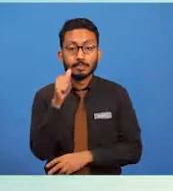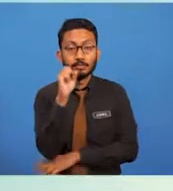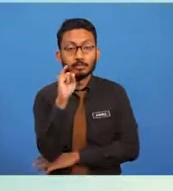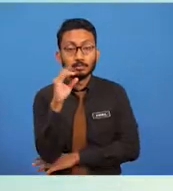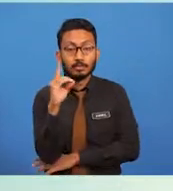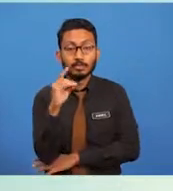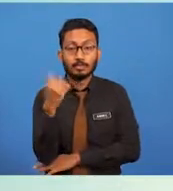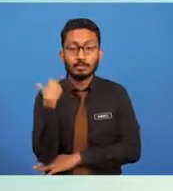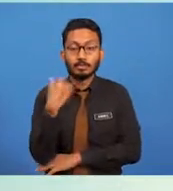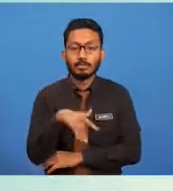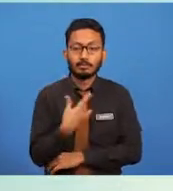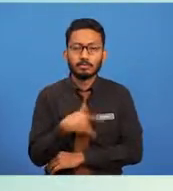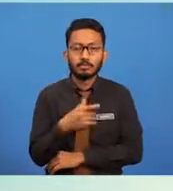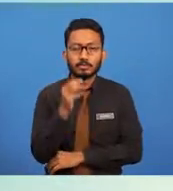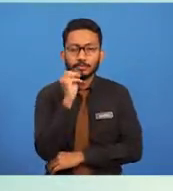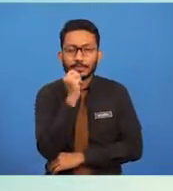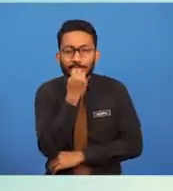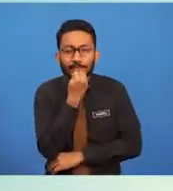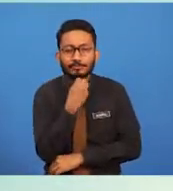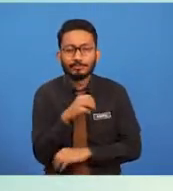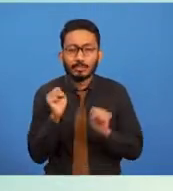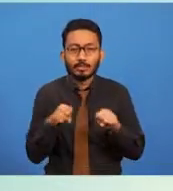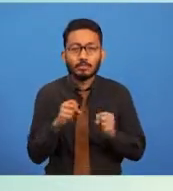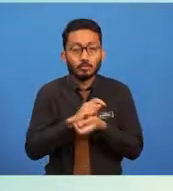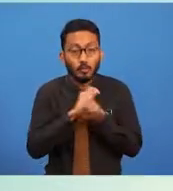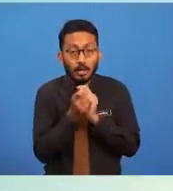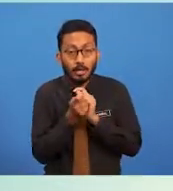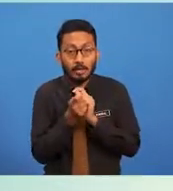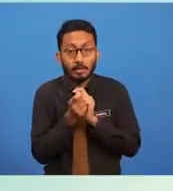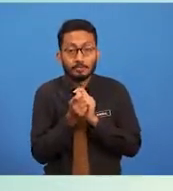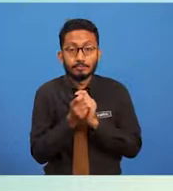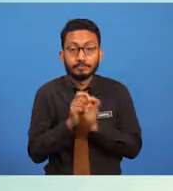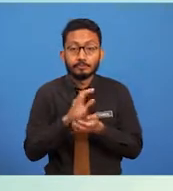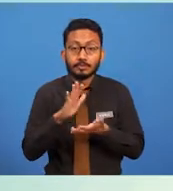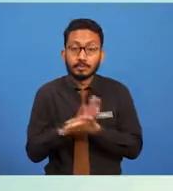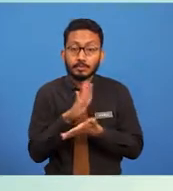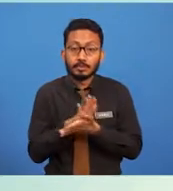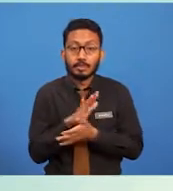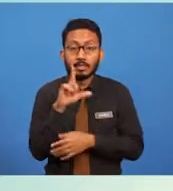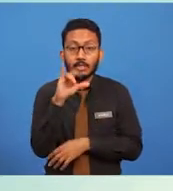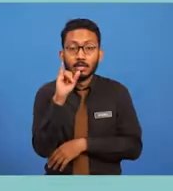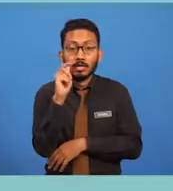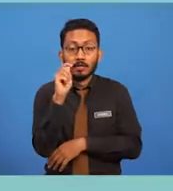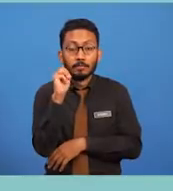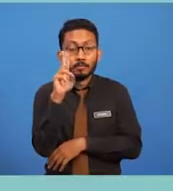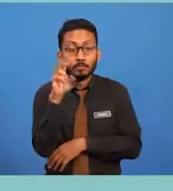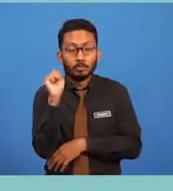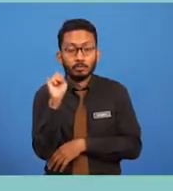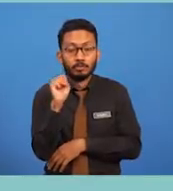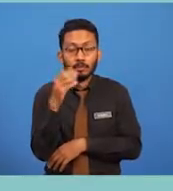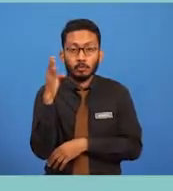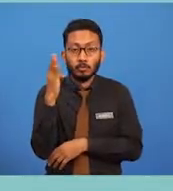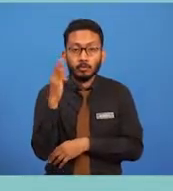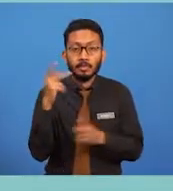dan menukarkan kertas litmus biru lembap kepada merah. Jom kita lihat apakah yang